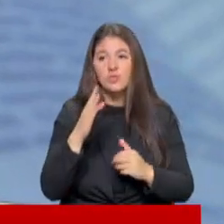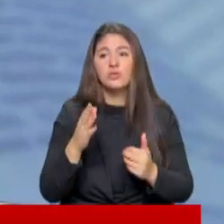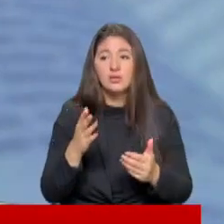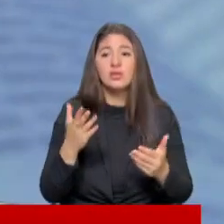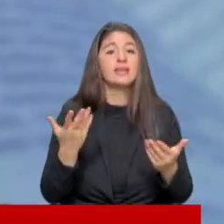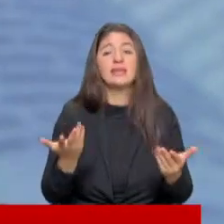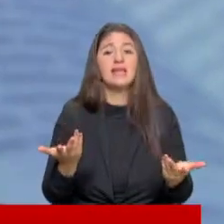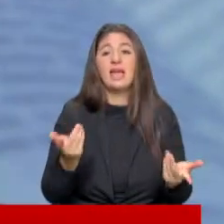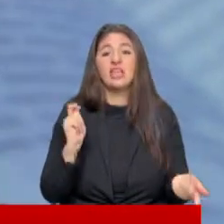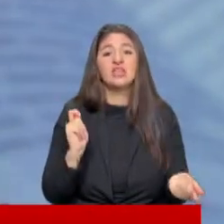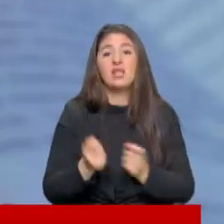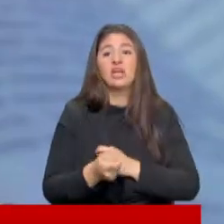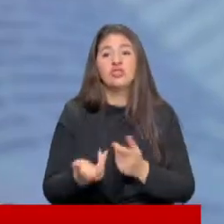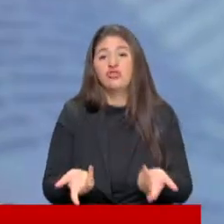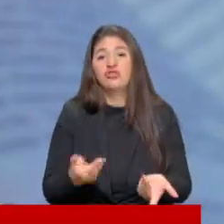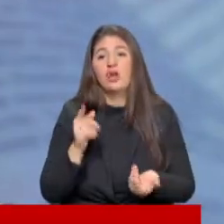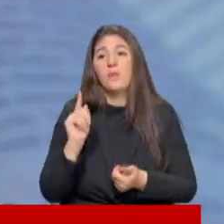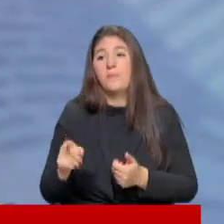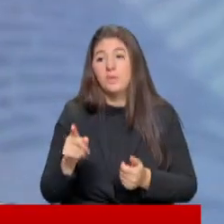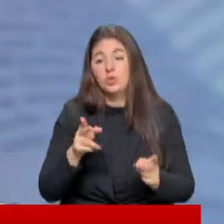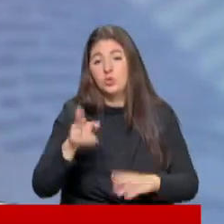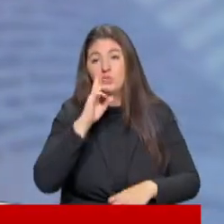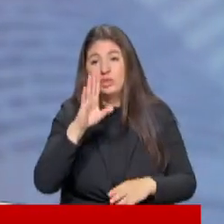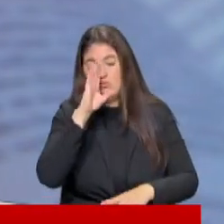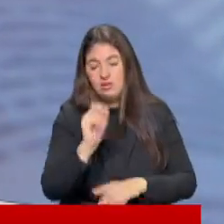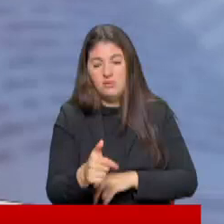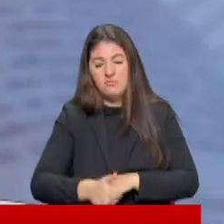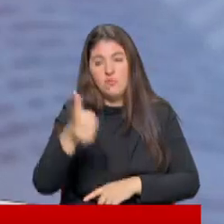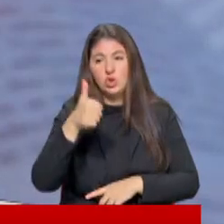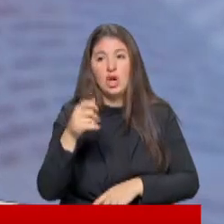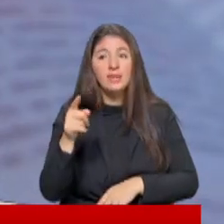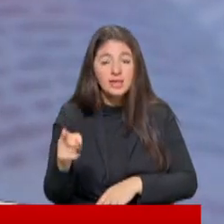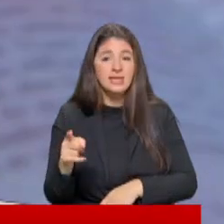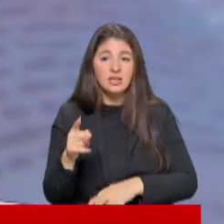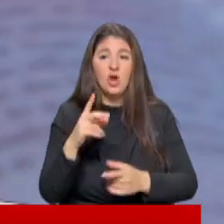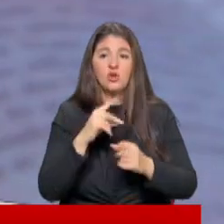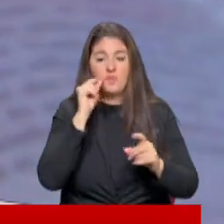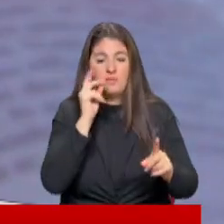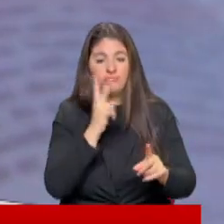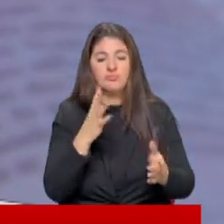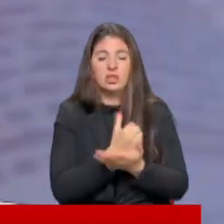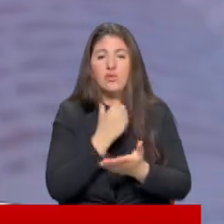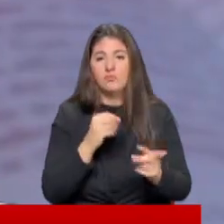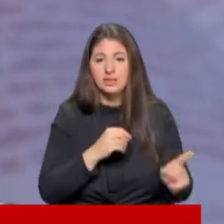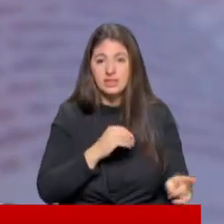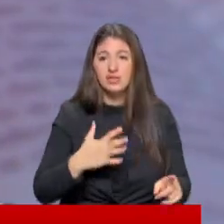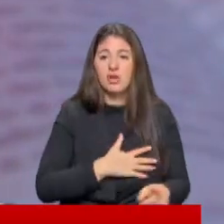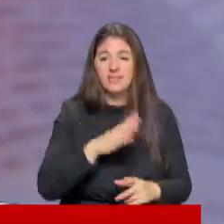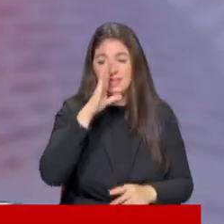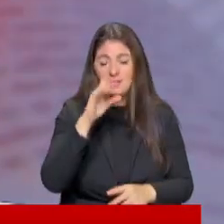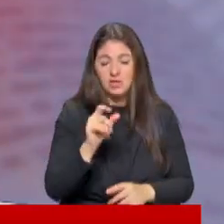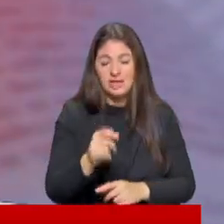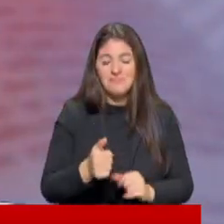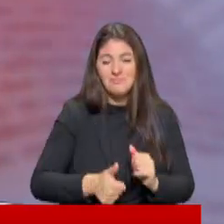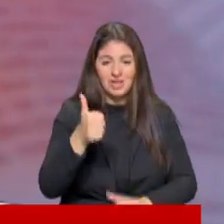İstanbul'da neyi değiştirecek peki bu sonuç? İstanbul İl Başkanlığı'nın Özgür Çelik tarafından kazanılması. CHP'de İstanbul